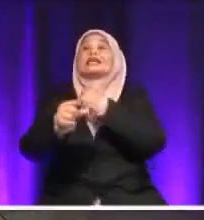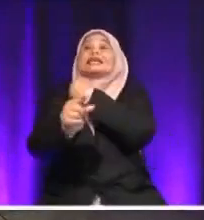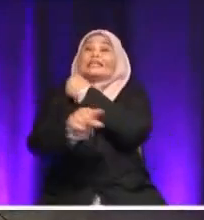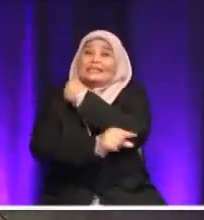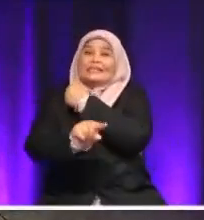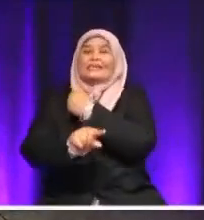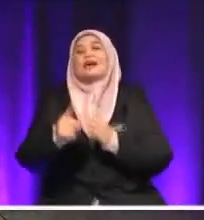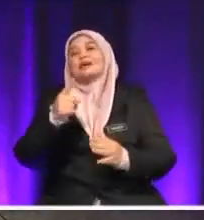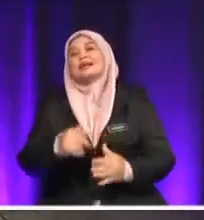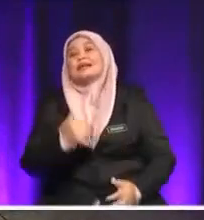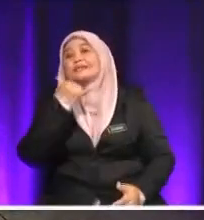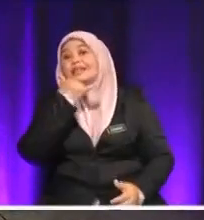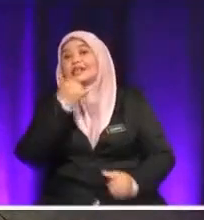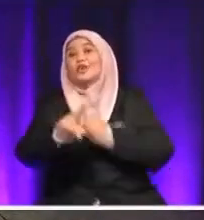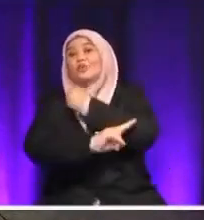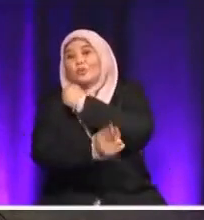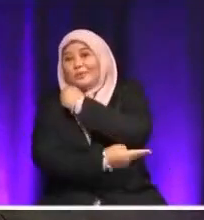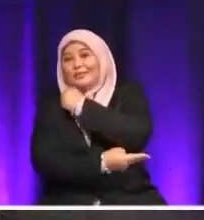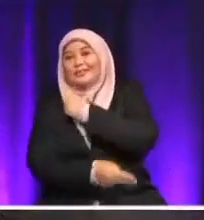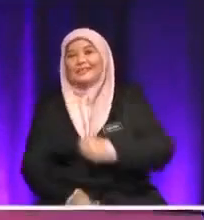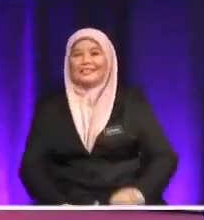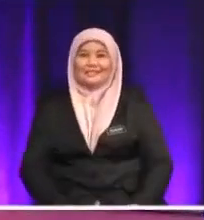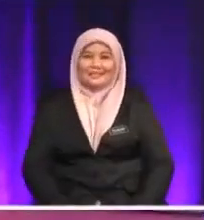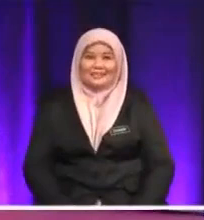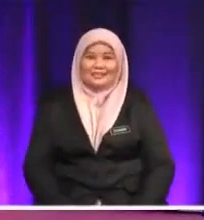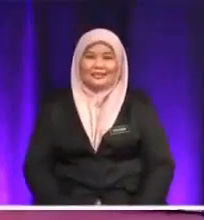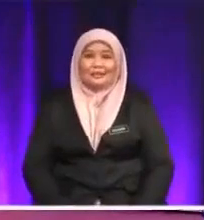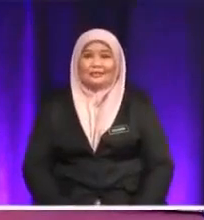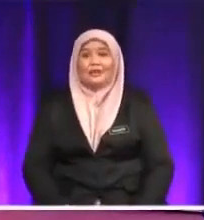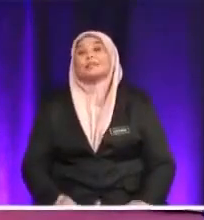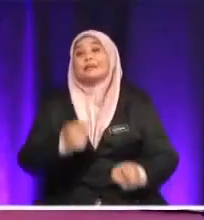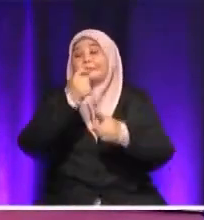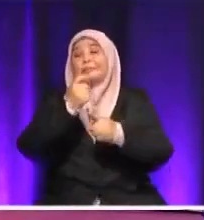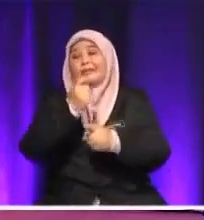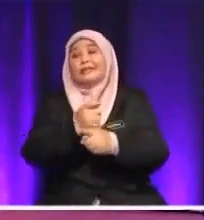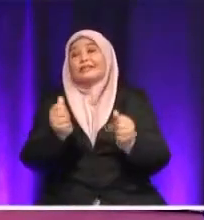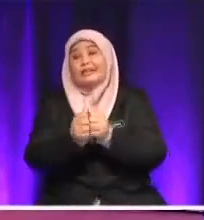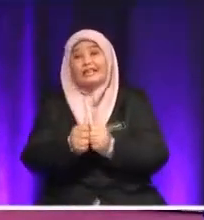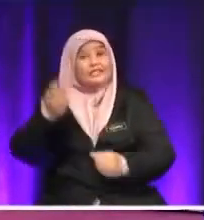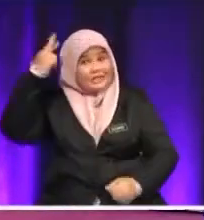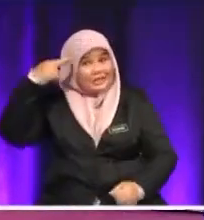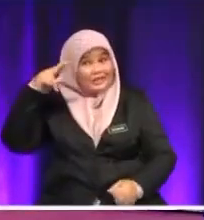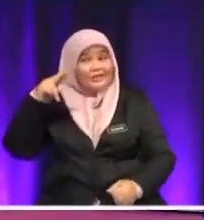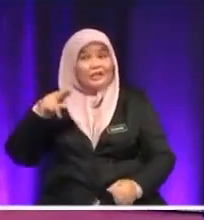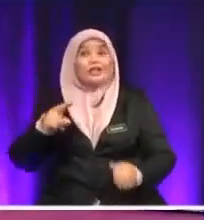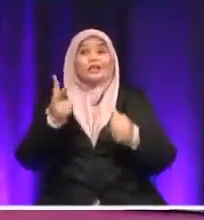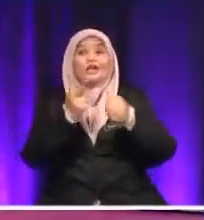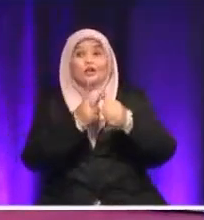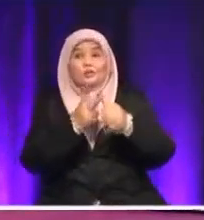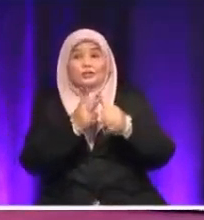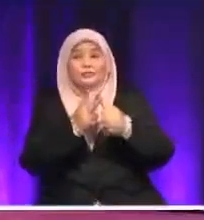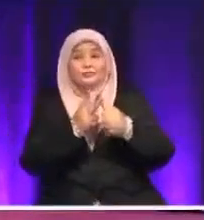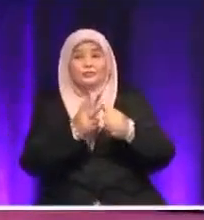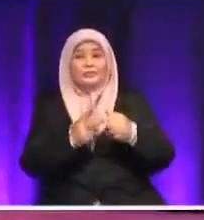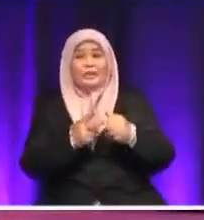pertama kesalahan dan hukuman. Okey. Bertepatan dengan syarak, betul dah. Yang ketiga ni saya